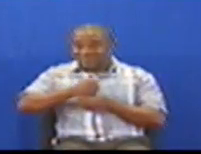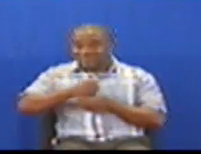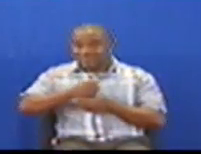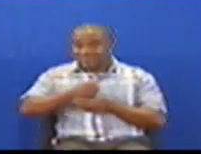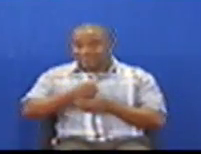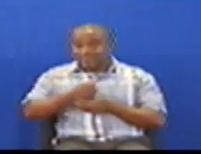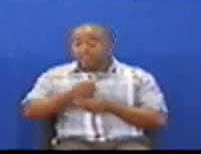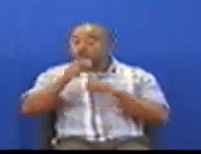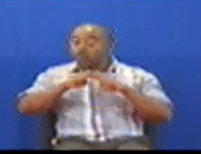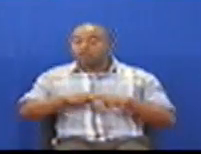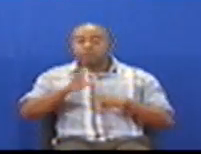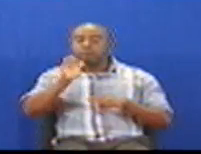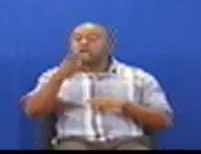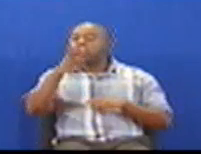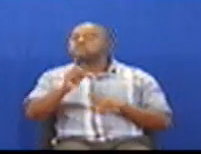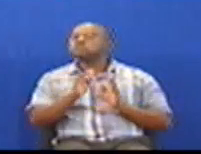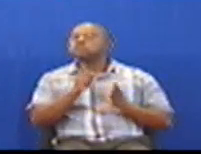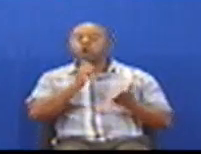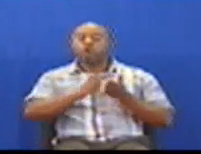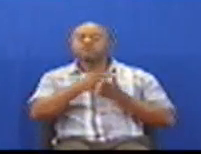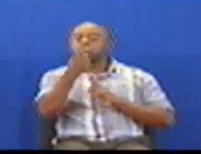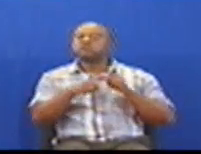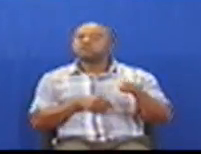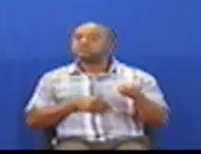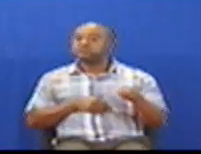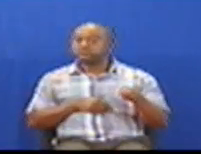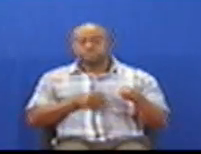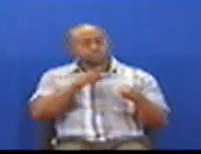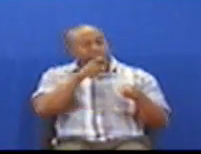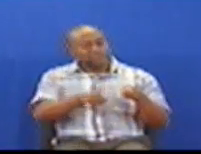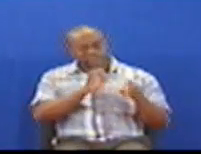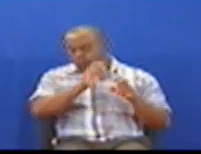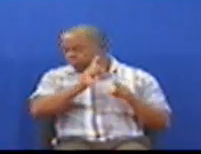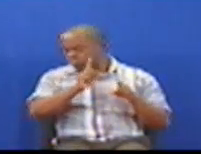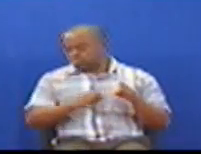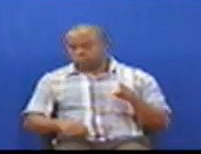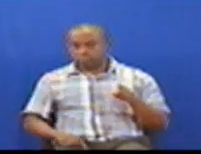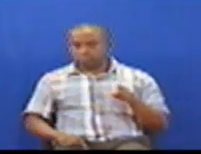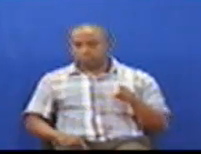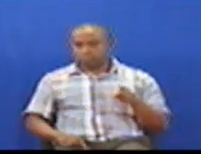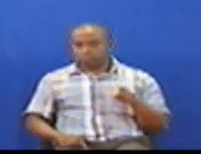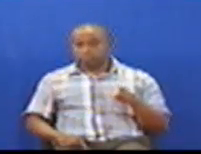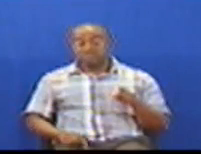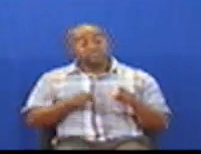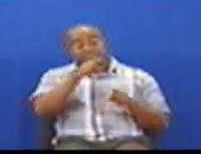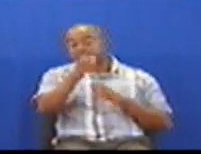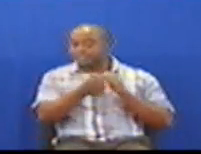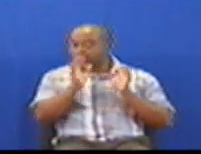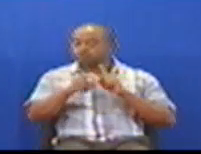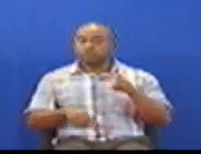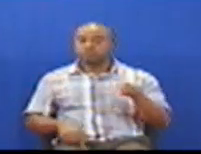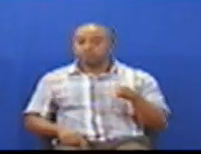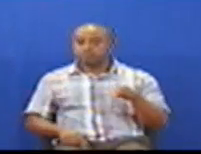watumishi wanakaa miaka hadi 20. Jambo hili halina afya hata kidogo mheshimiwa naibu spika. Halina afya hata kidogo kwa sababu wakati